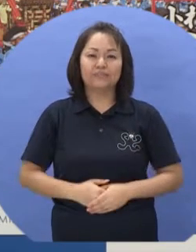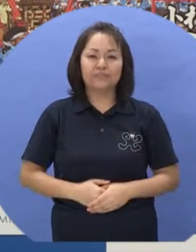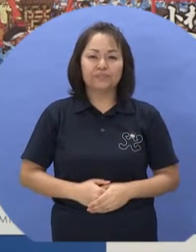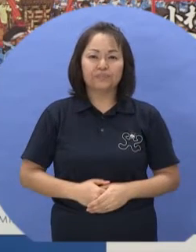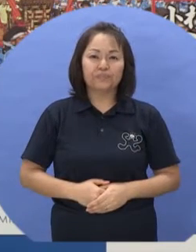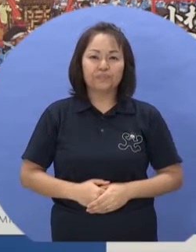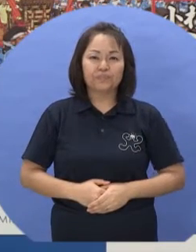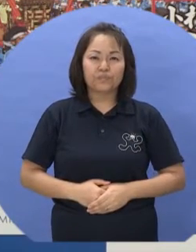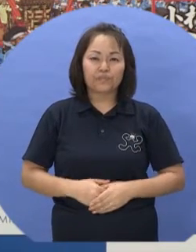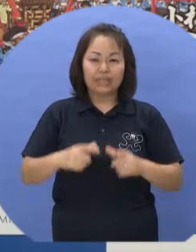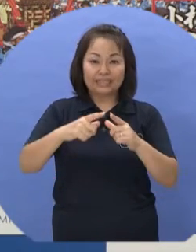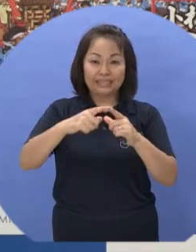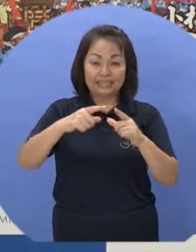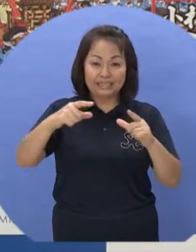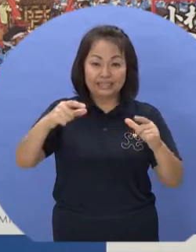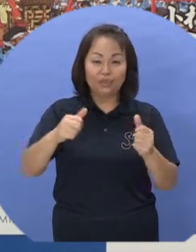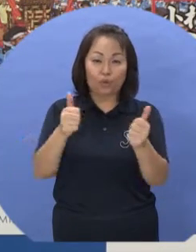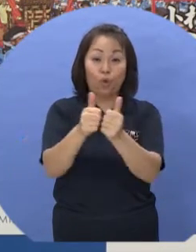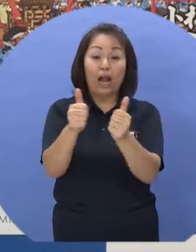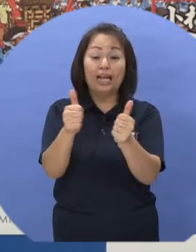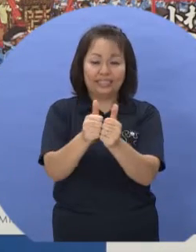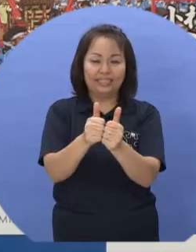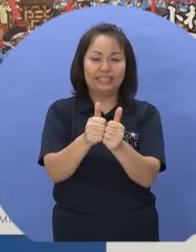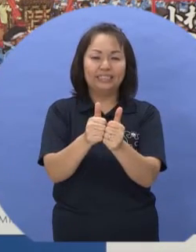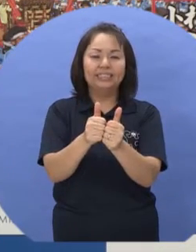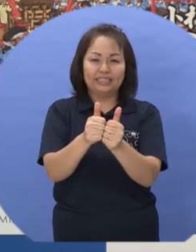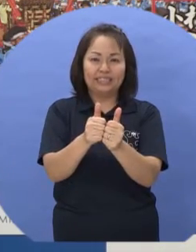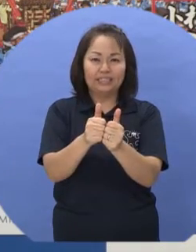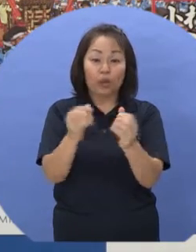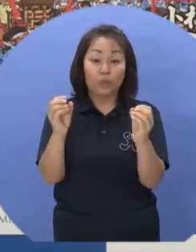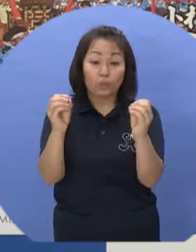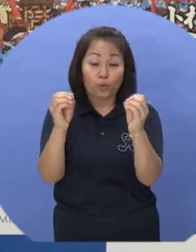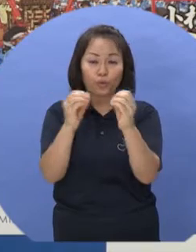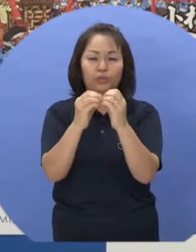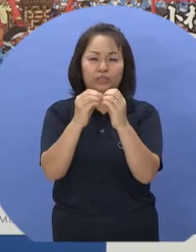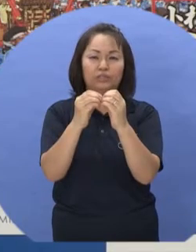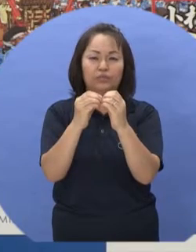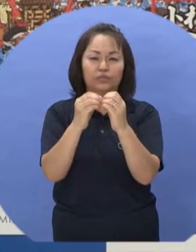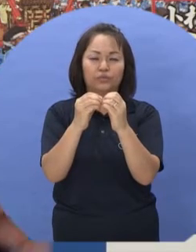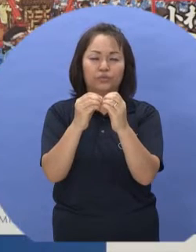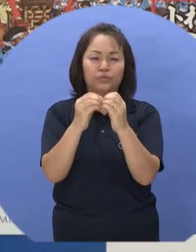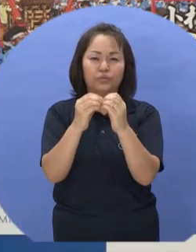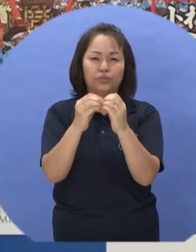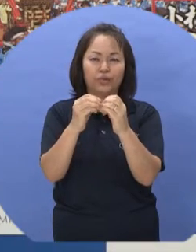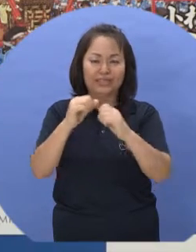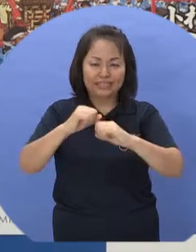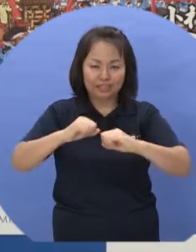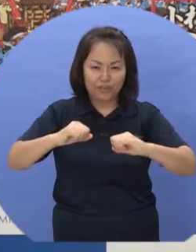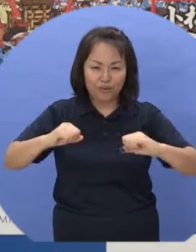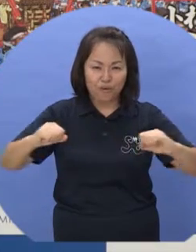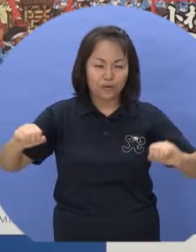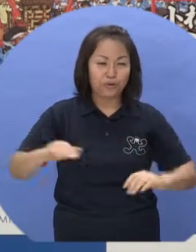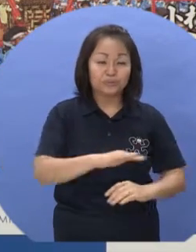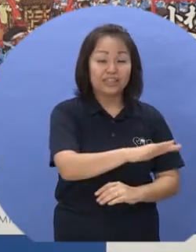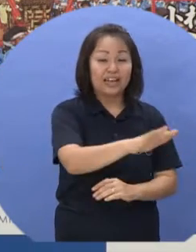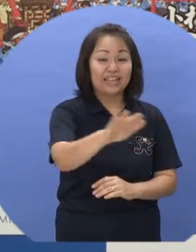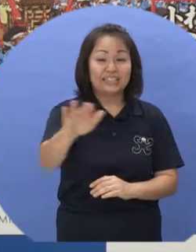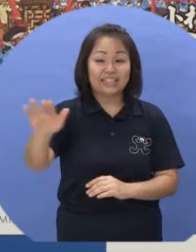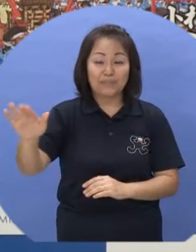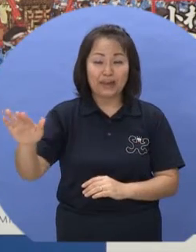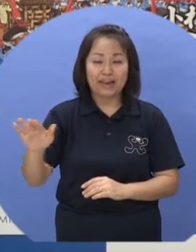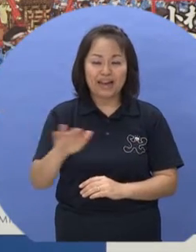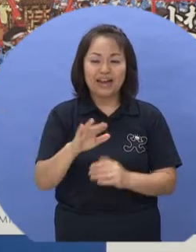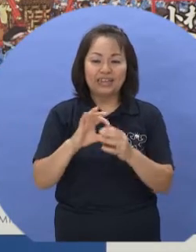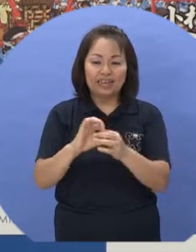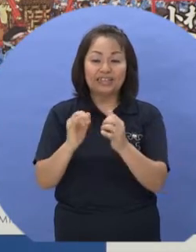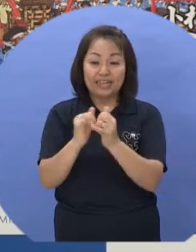この全国絵本ミュージアム会議におきまして、当日はですね、やはりこう広く市民、まあ、関係の皆様